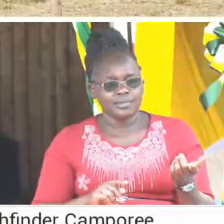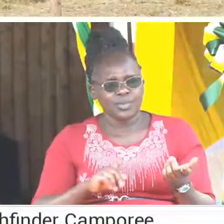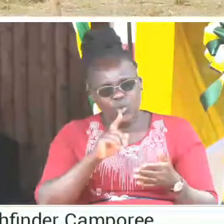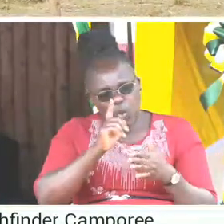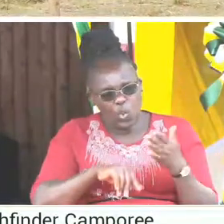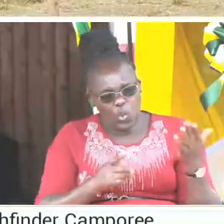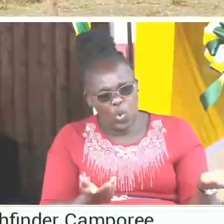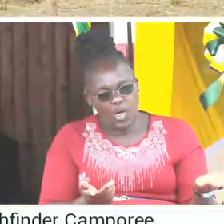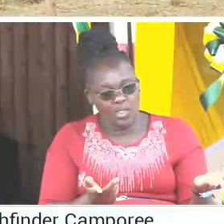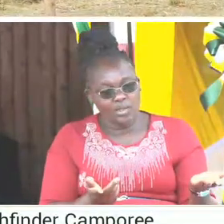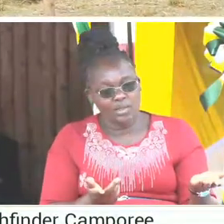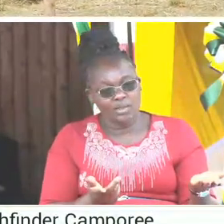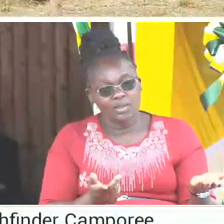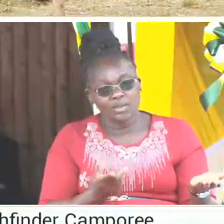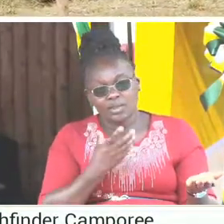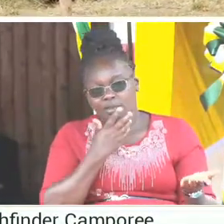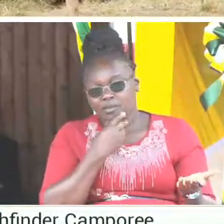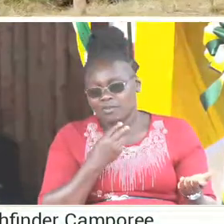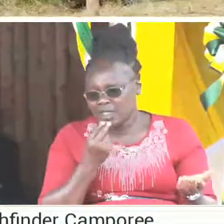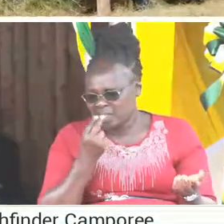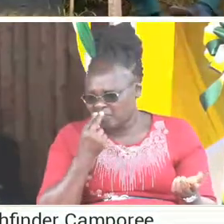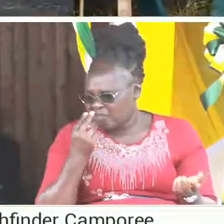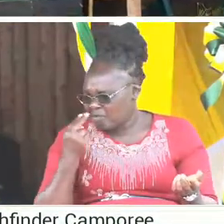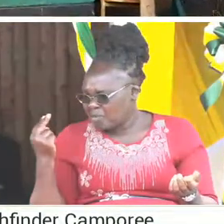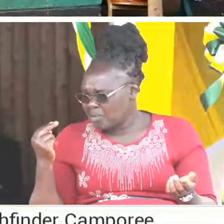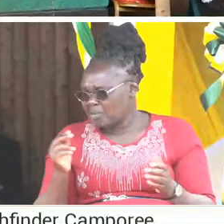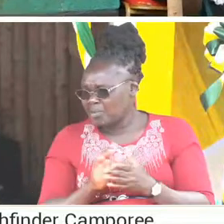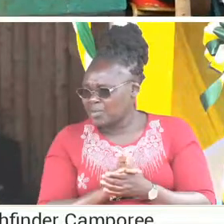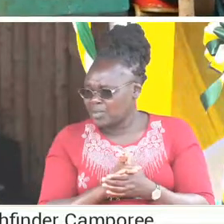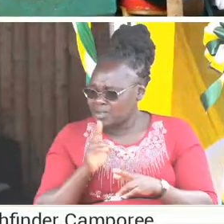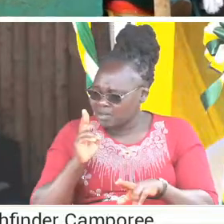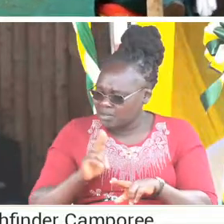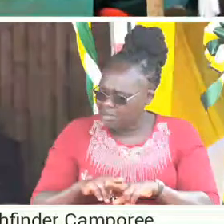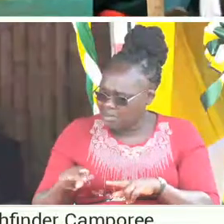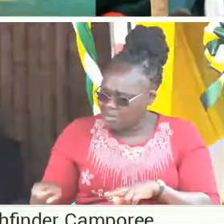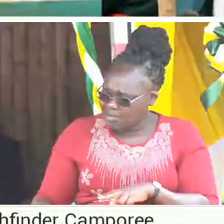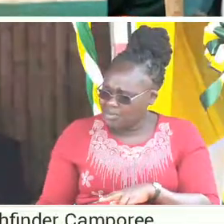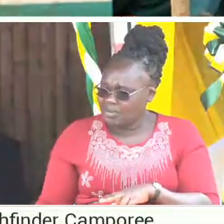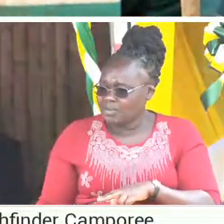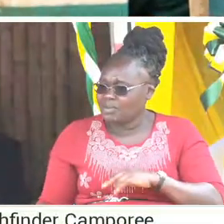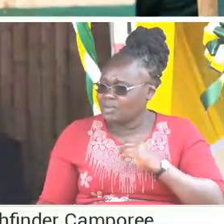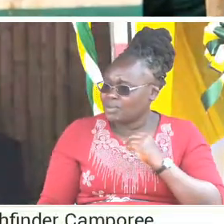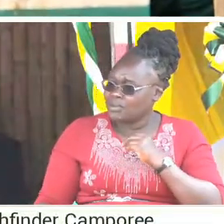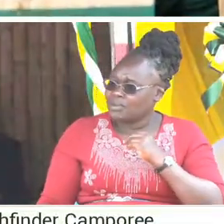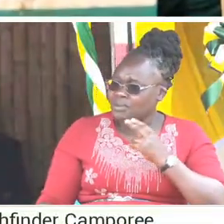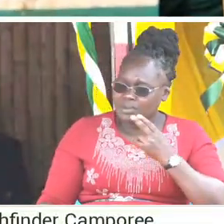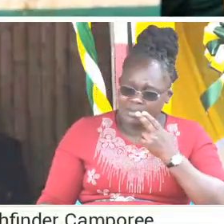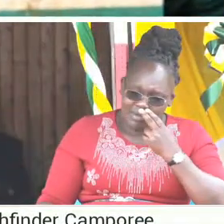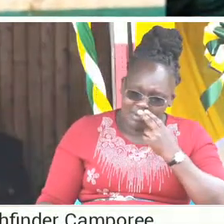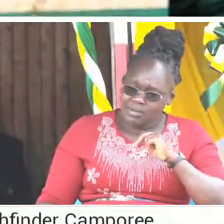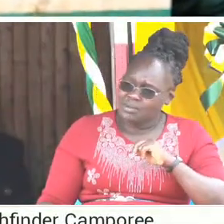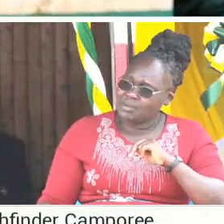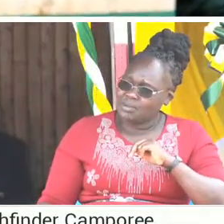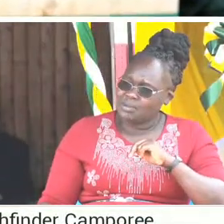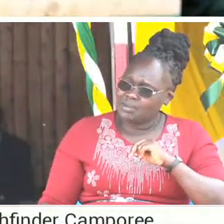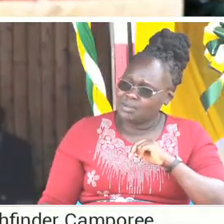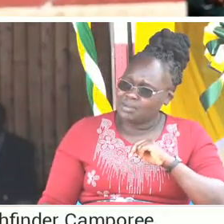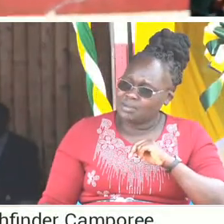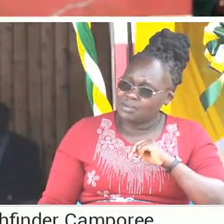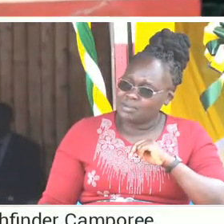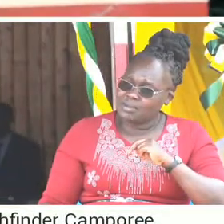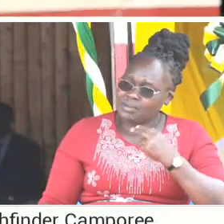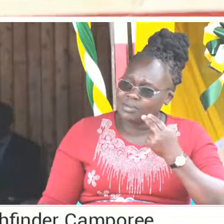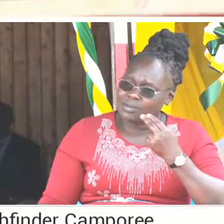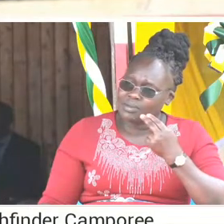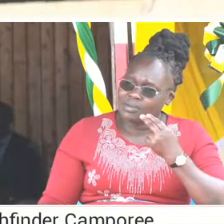Baba kanusa nusa, akarudi kuketi kwa kiti. Harufu ikazidi. Umai kwa pale? Pale watu